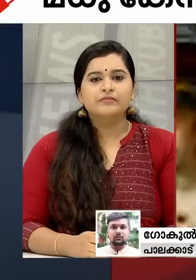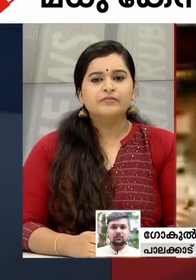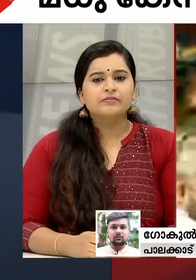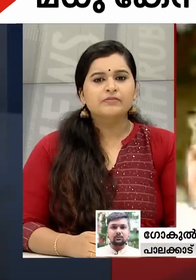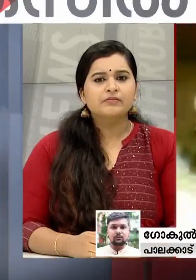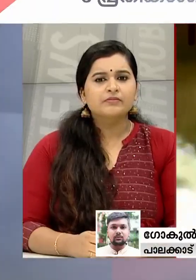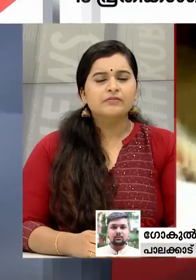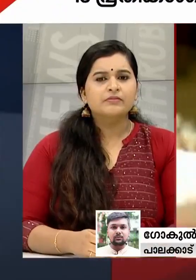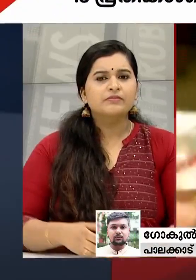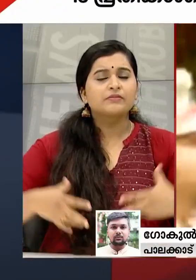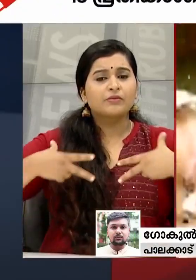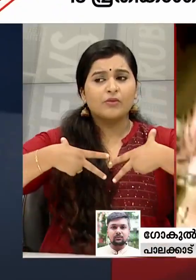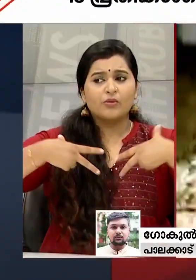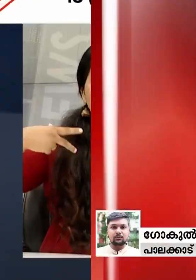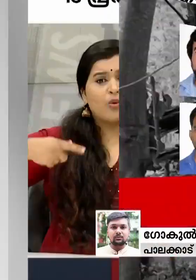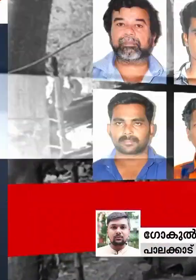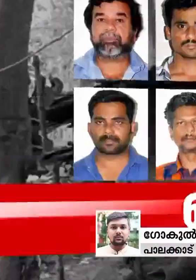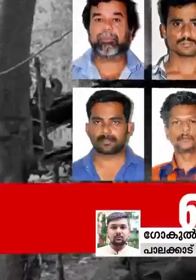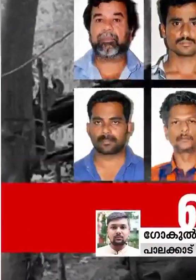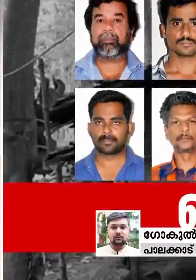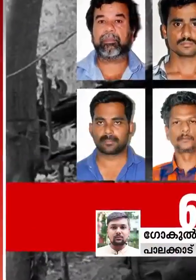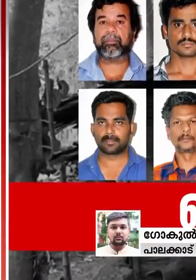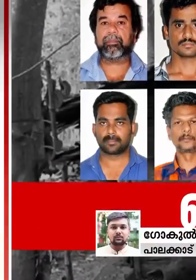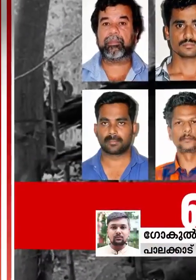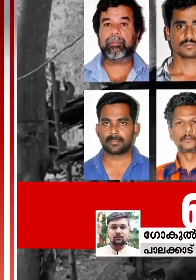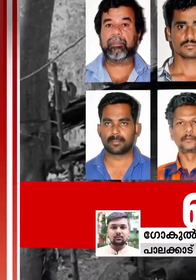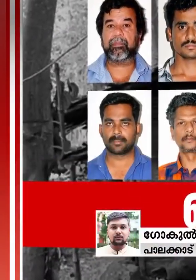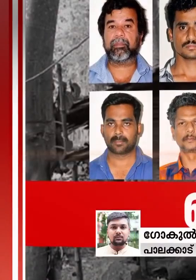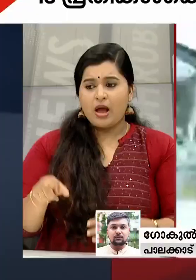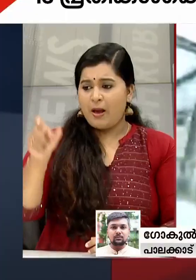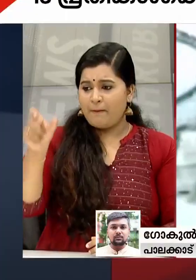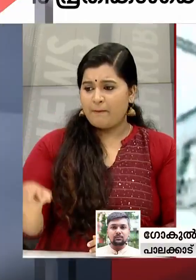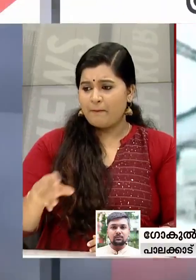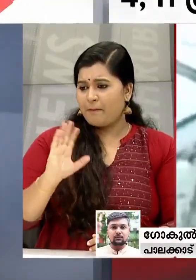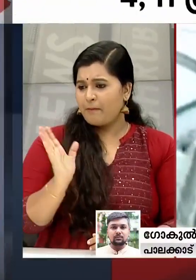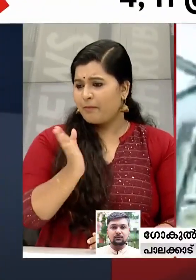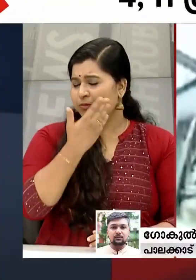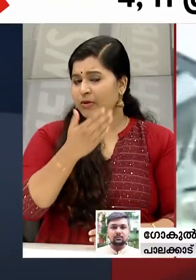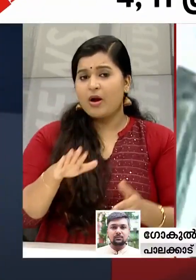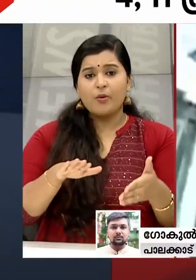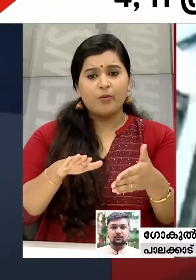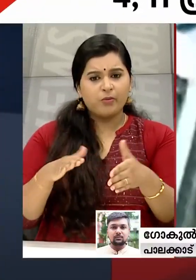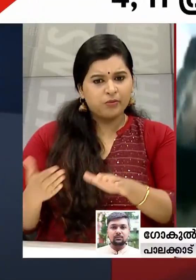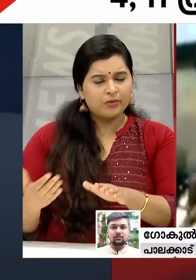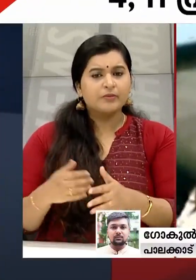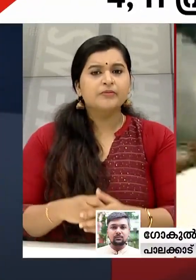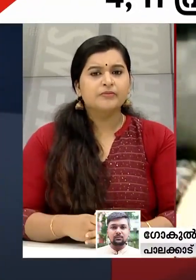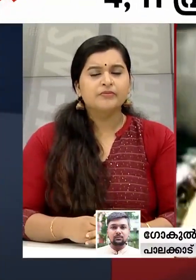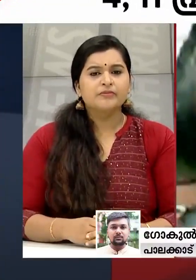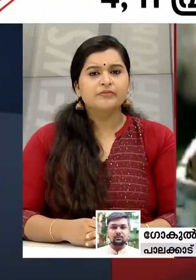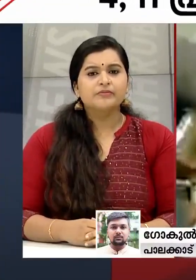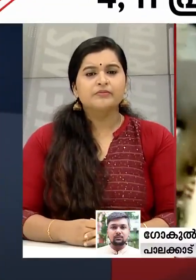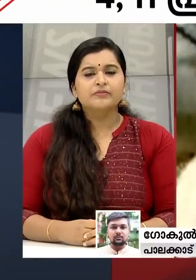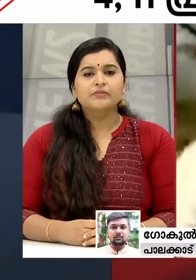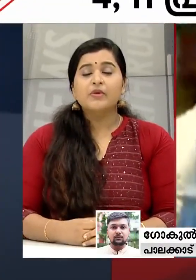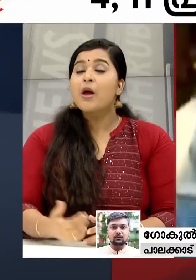ഉദ്ദേശമില്ലാതെ മധുവിനെ മർദ്ദിക്കുക, SC ST പീഡന നിരോധന നിയമപ്രകാരമുള്ള വകുപ്പുകൾ എന്നിവയാണ് കുറ്റക്കാരാണെന്ന് കണ്ടെത്തിയ